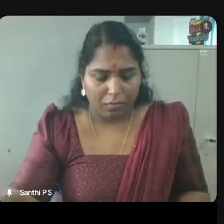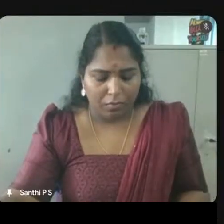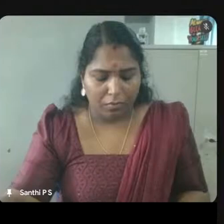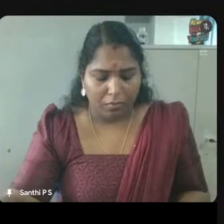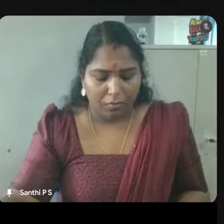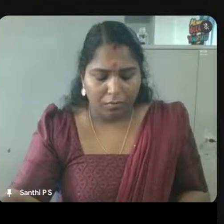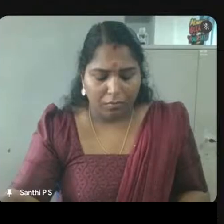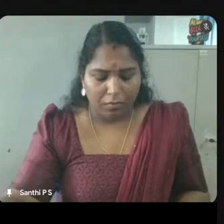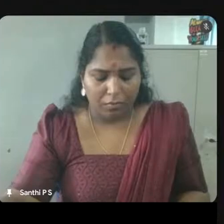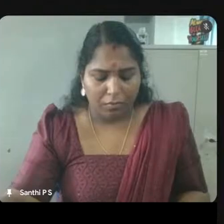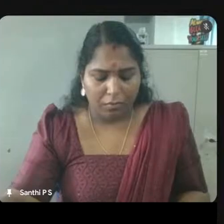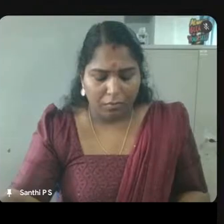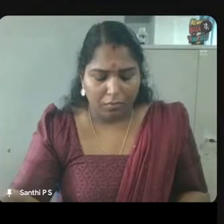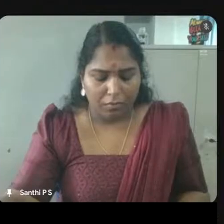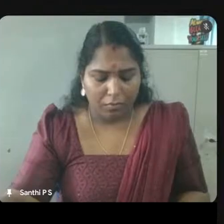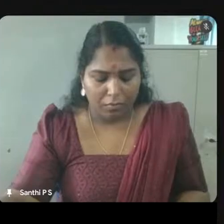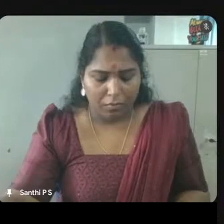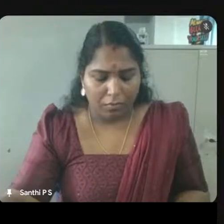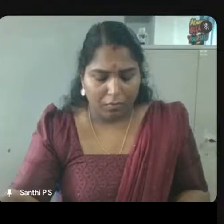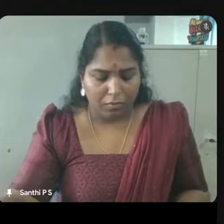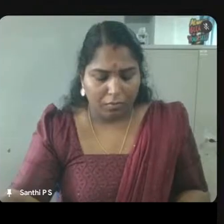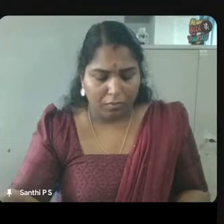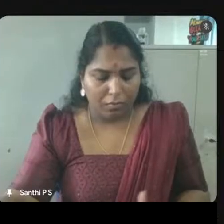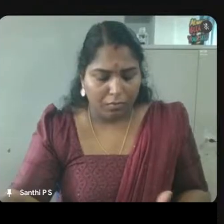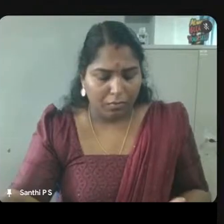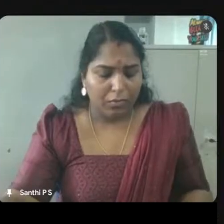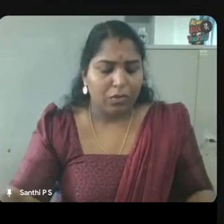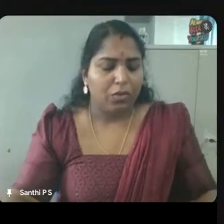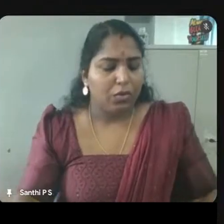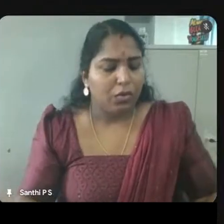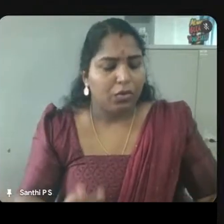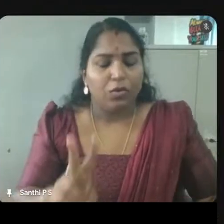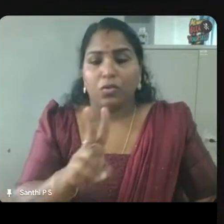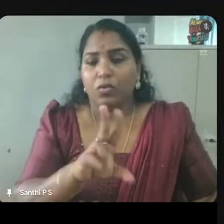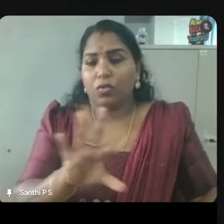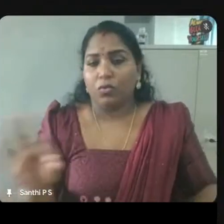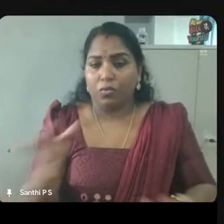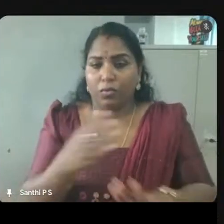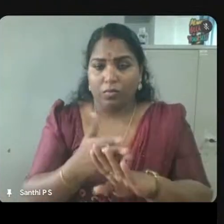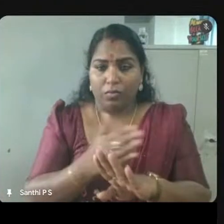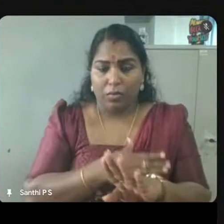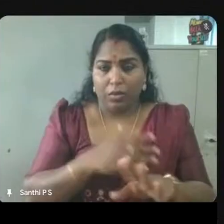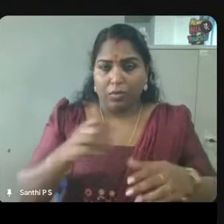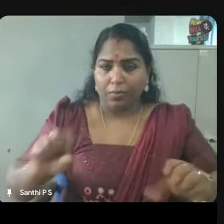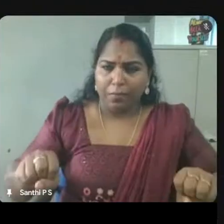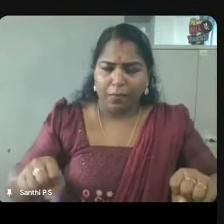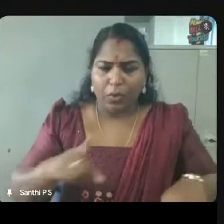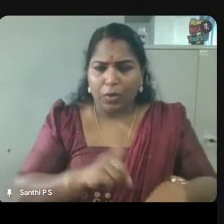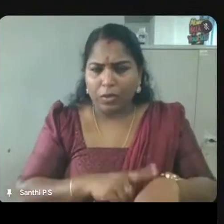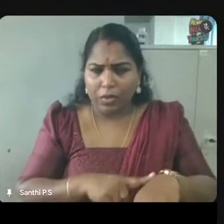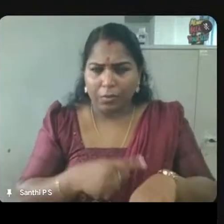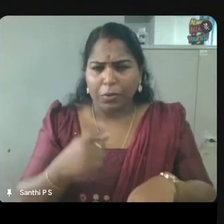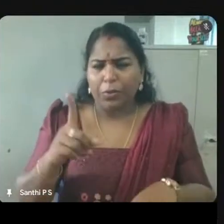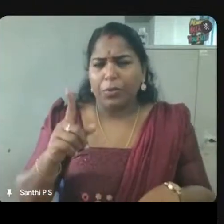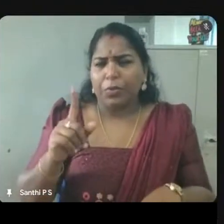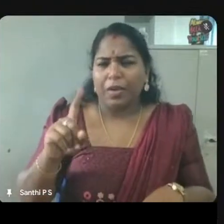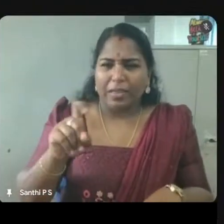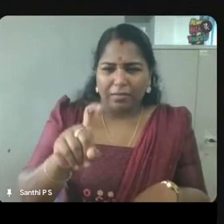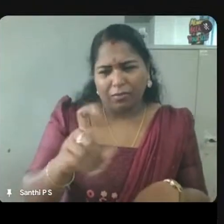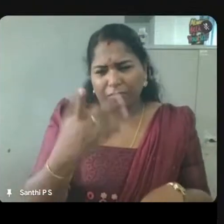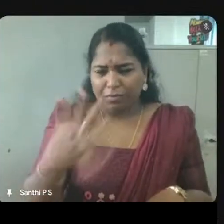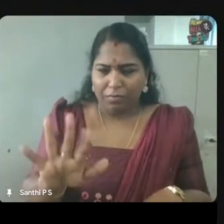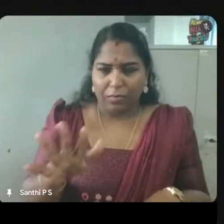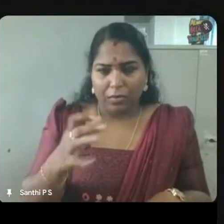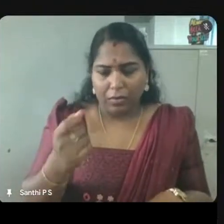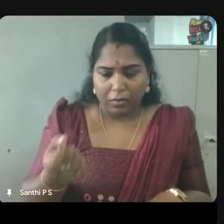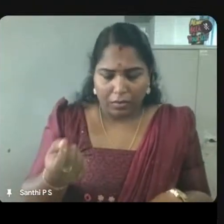രണ്ടാഴ്ച മുന്നേ എന്റെ കണ്ണിലൊരു പ്രാണി പോയിരുന്നു. വണ്ടി ഓടിക്കുന്നേരം കണ്ണ് നല്ലോണം ചുവന്ന് വന്നിരുന്നു. അപ്പൊ പിറ്റേന്ന്